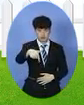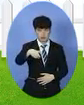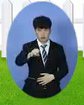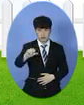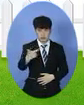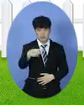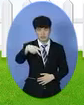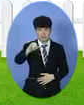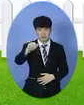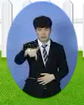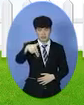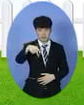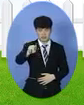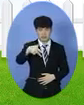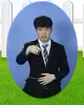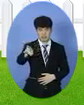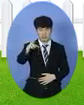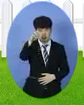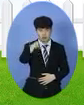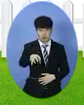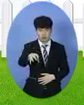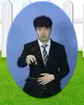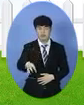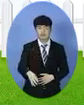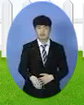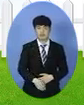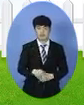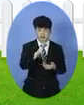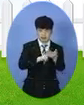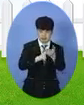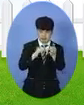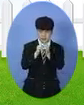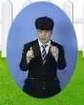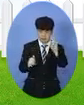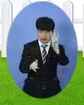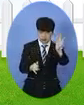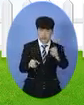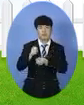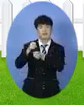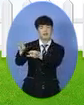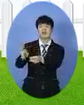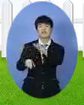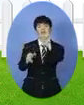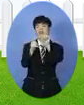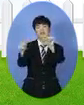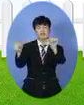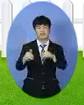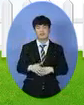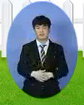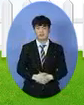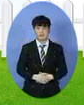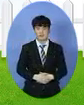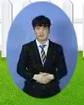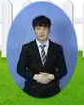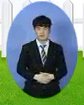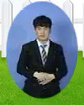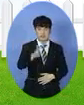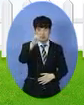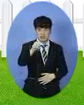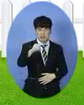주식회사 3주 국민식자재센터에서 대형마트 판매원 3명과 택배원 5명을 모집합니다.